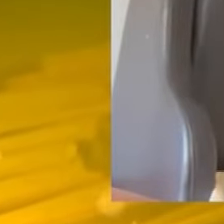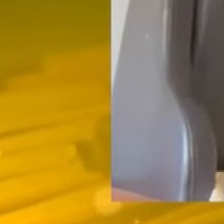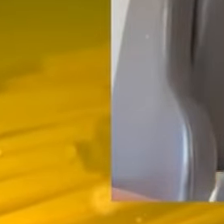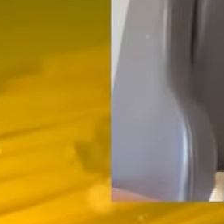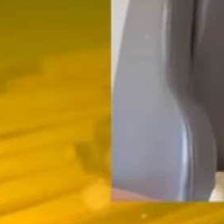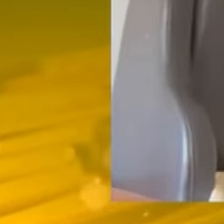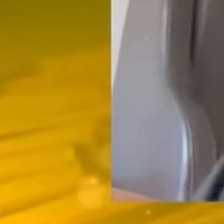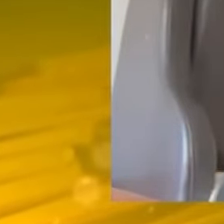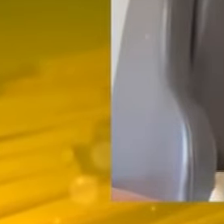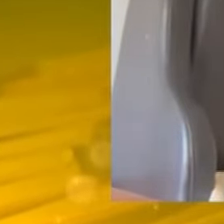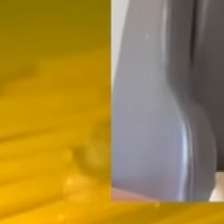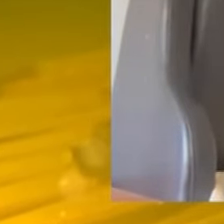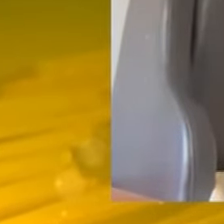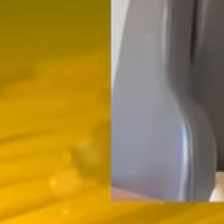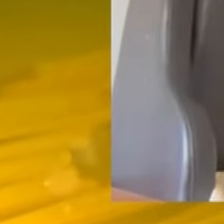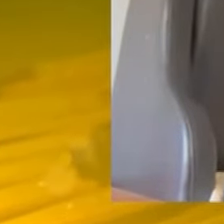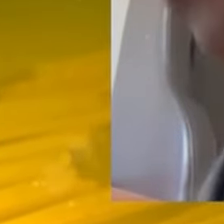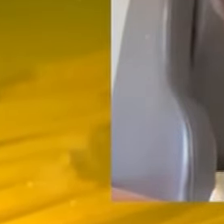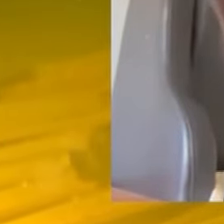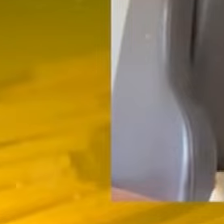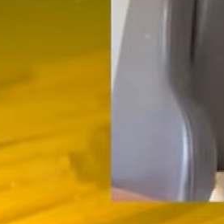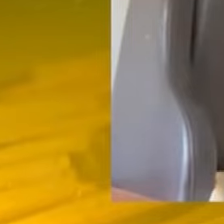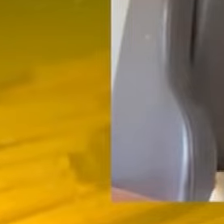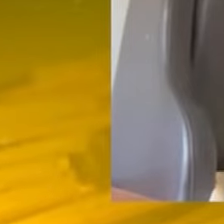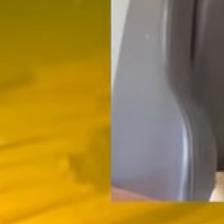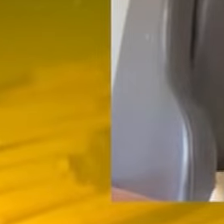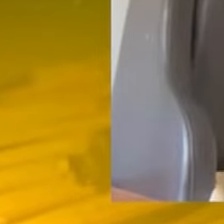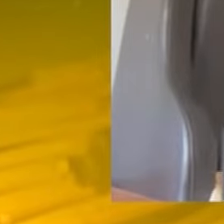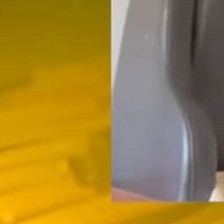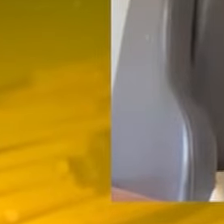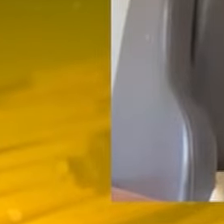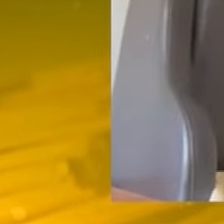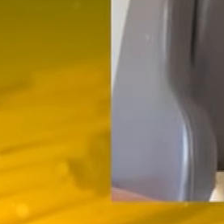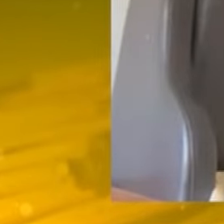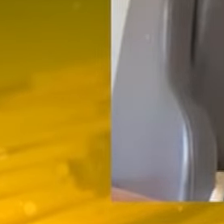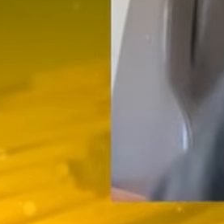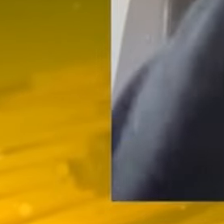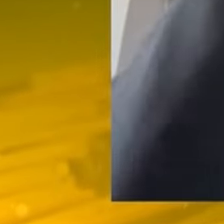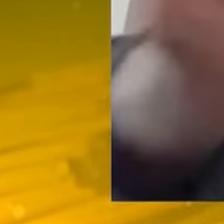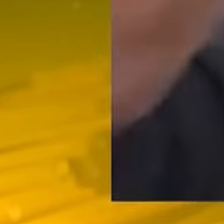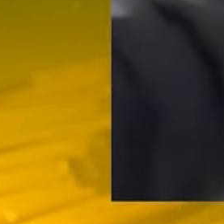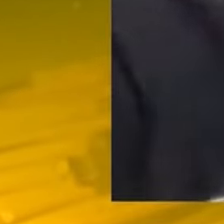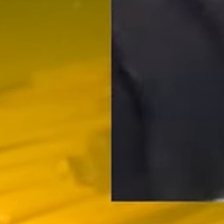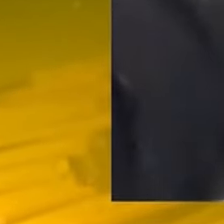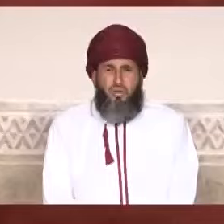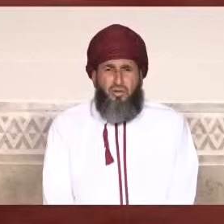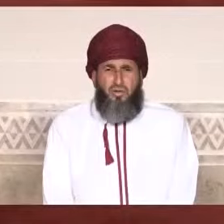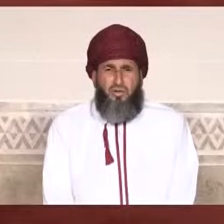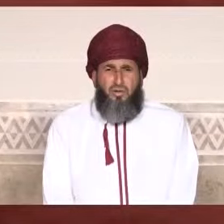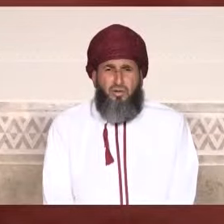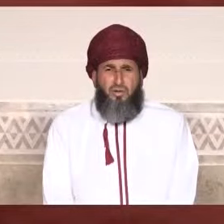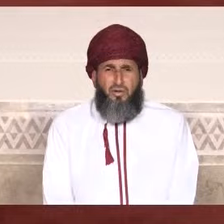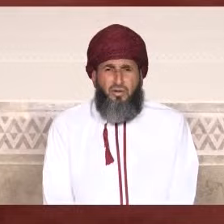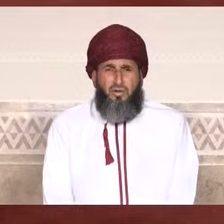سبحانه وتعالى يشاركه في الألوهية السيد عيسى عليه السلام وأمه، من نحو قوله تعالى إنا نحن نزلنا